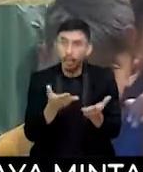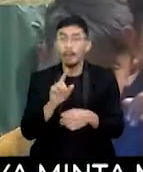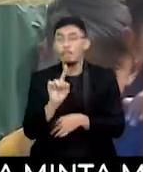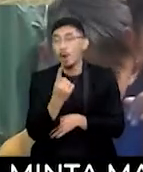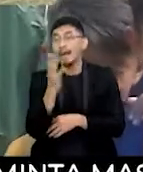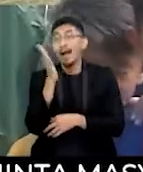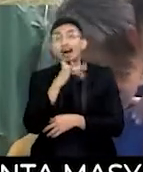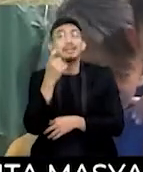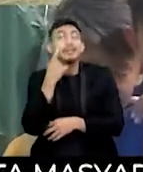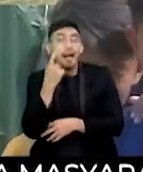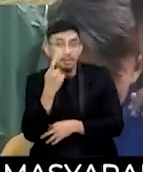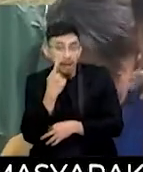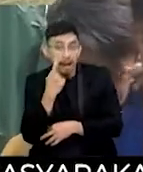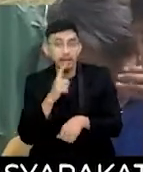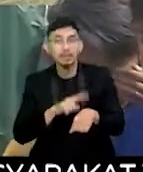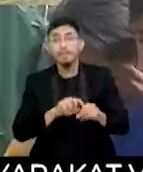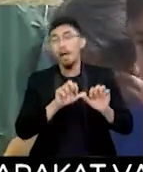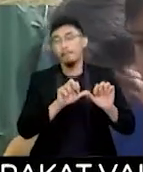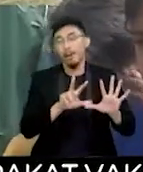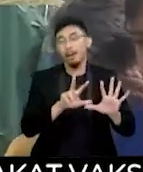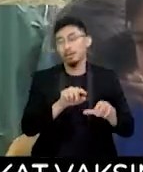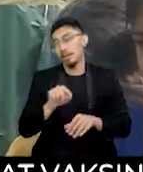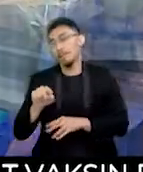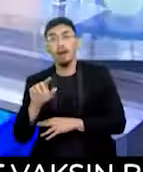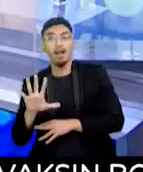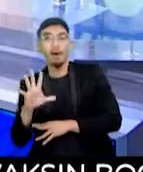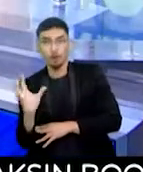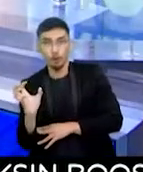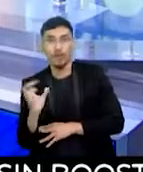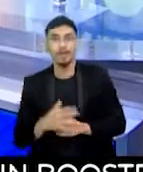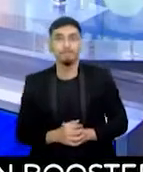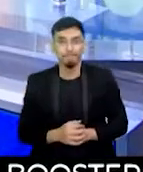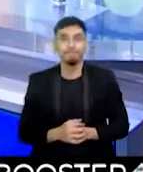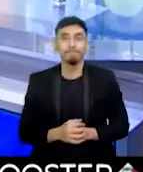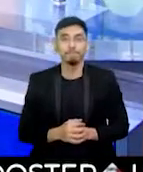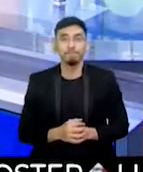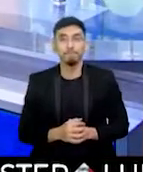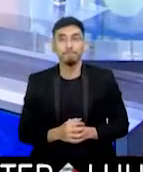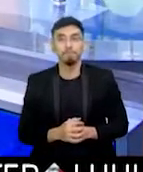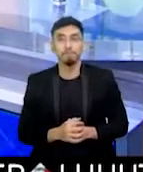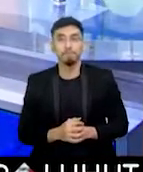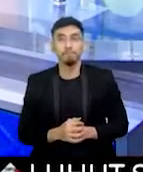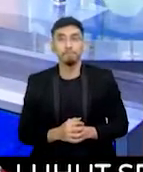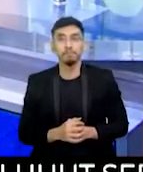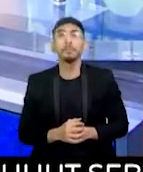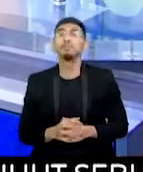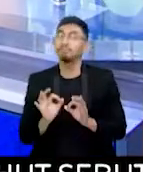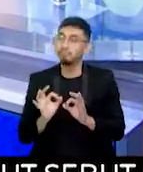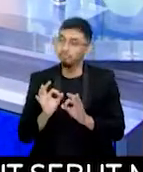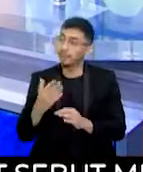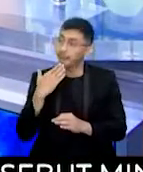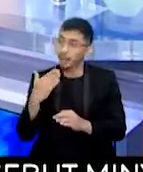pukul 8 hingga dengan pukul 5 sore. Sementara demikian, Nawayogi, kembali ke Anda di studio. Baik, terima kasih Camar Haenda. Kita beralih